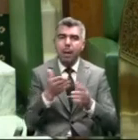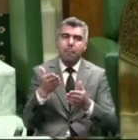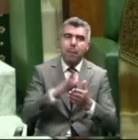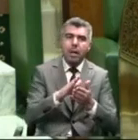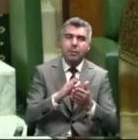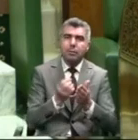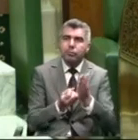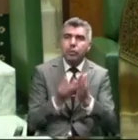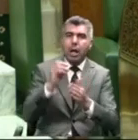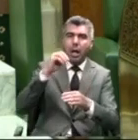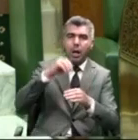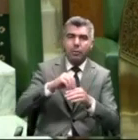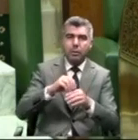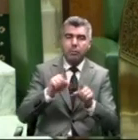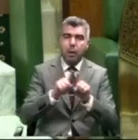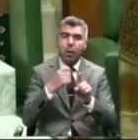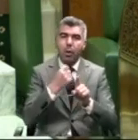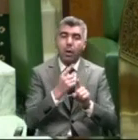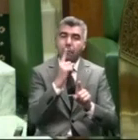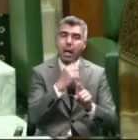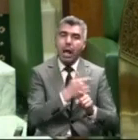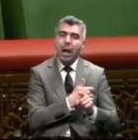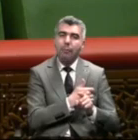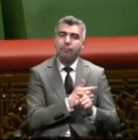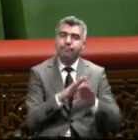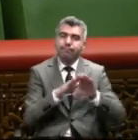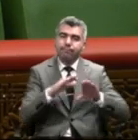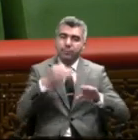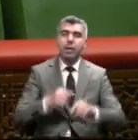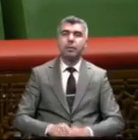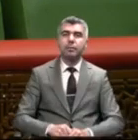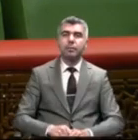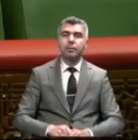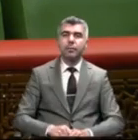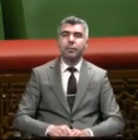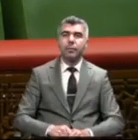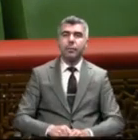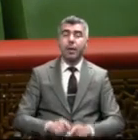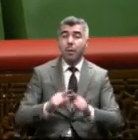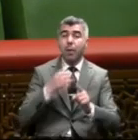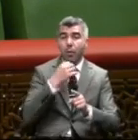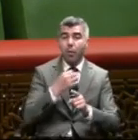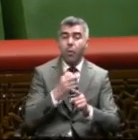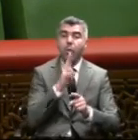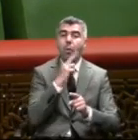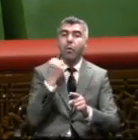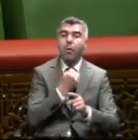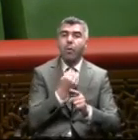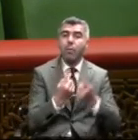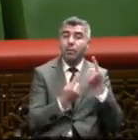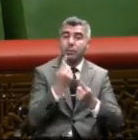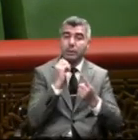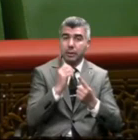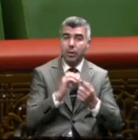قال او لم تؤمن قال بلى ولكن ليطمئن قلبي ومن جهه اخرى وحتى تتمكن الحكومه من توجيه